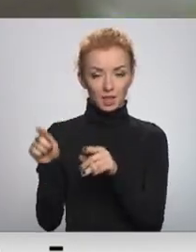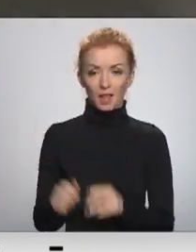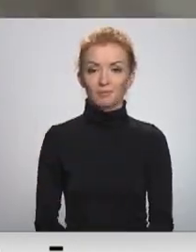televīzija.